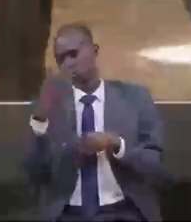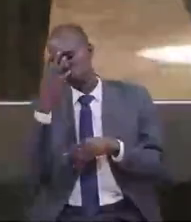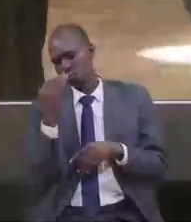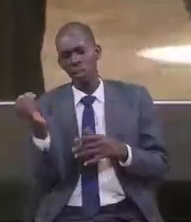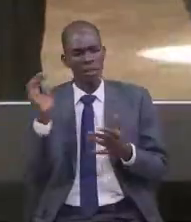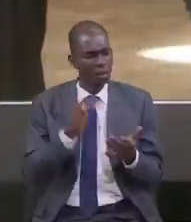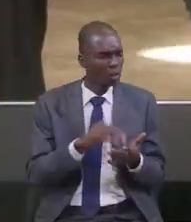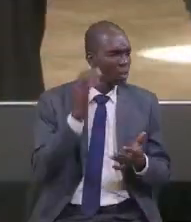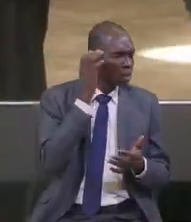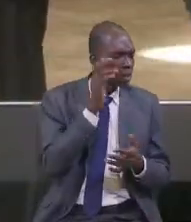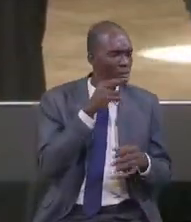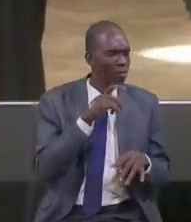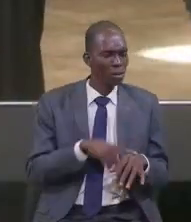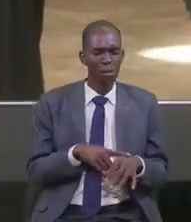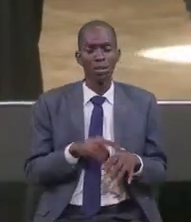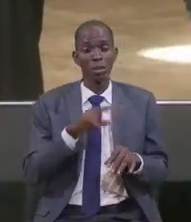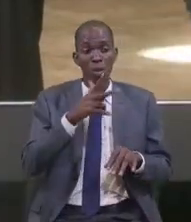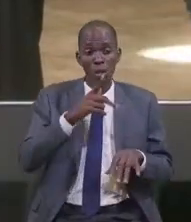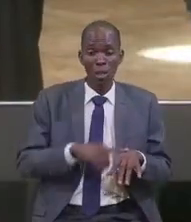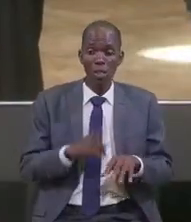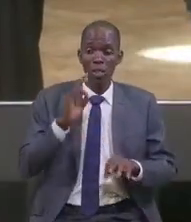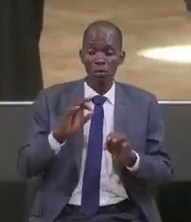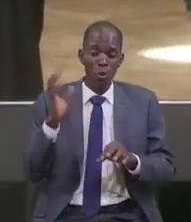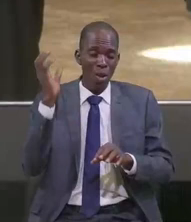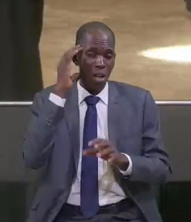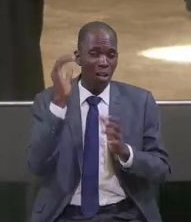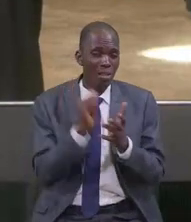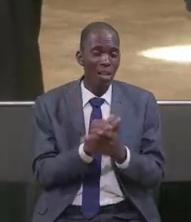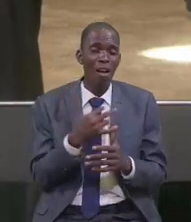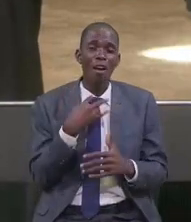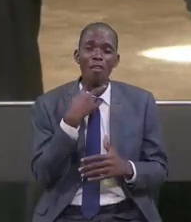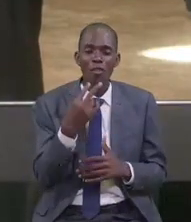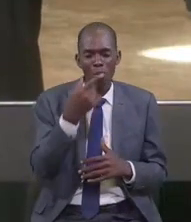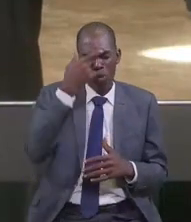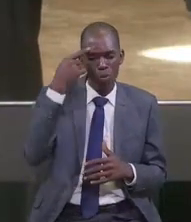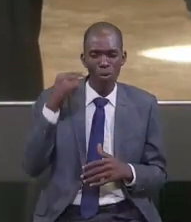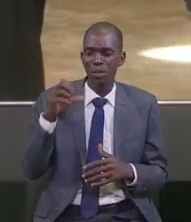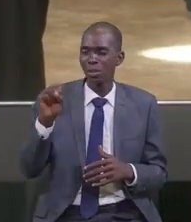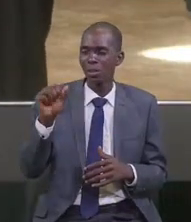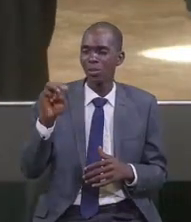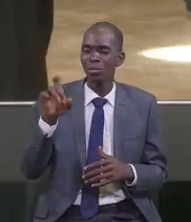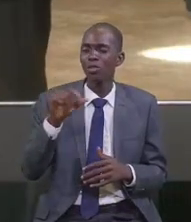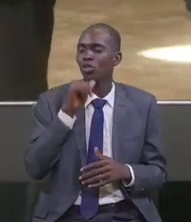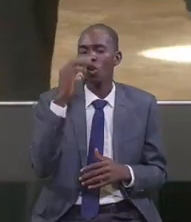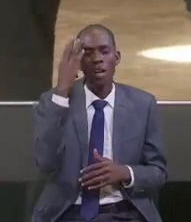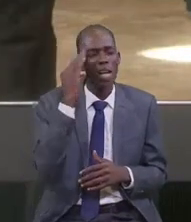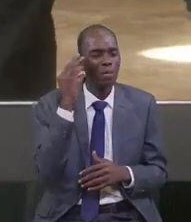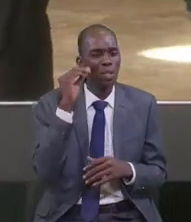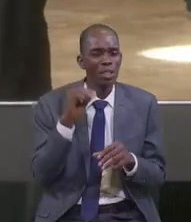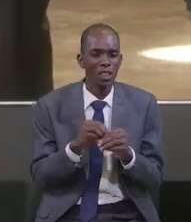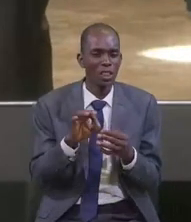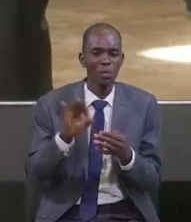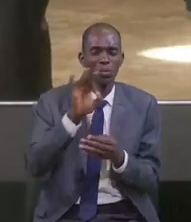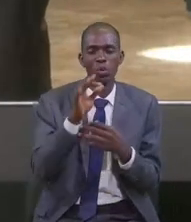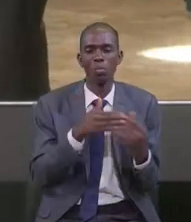Si tu entends encore la parole, il n'a jamais expérimenté des choses spirituelles. Il n'a jamais entendu son nom appelé comme